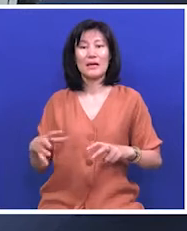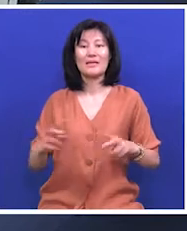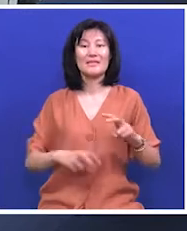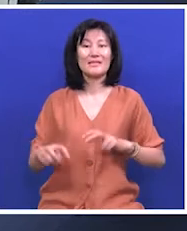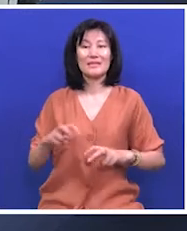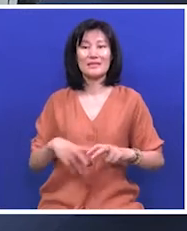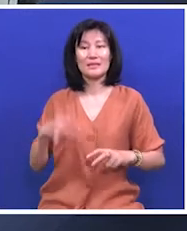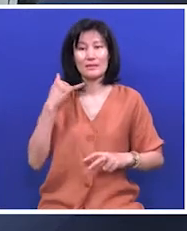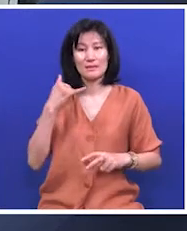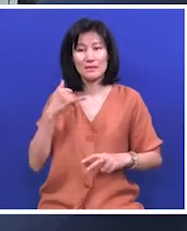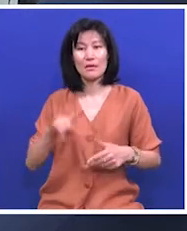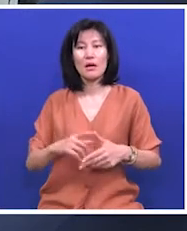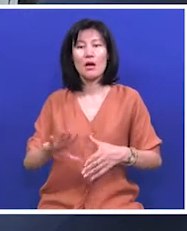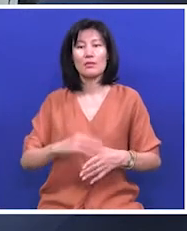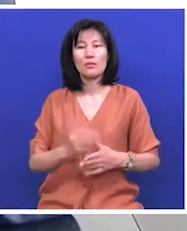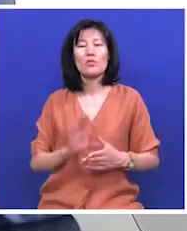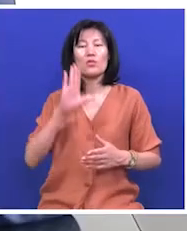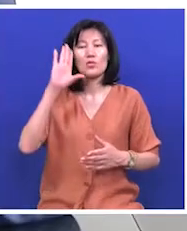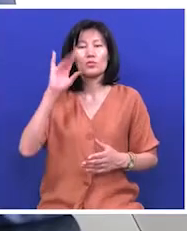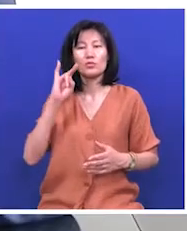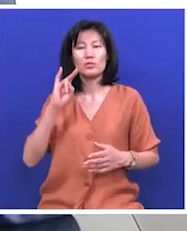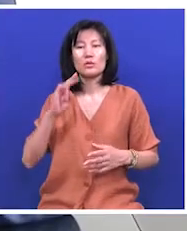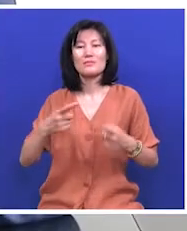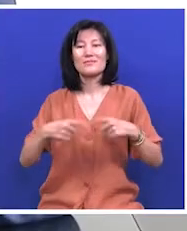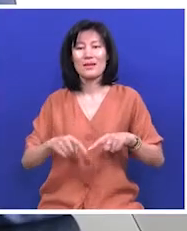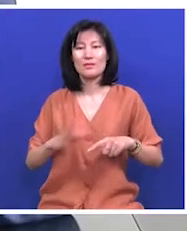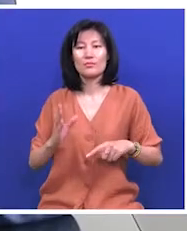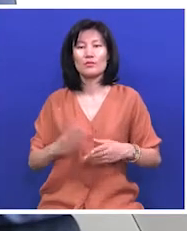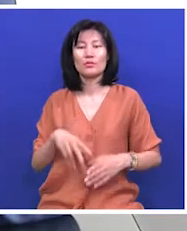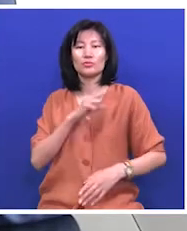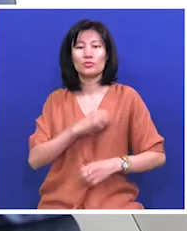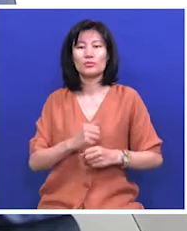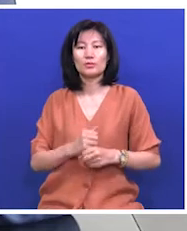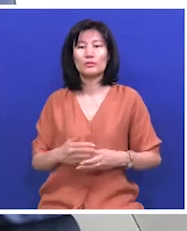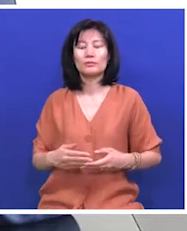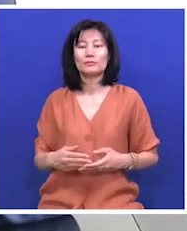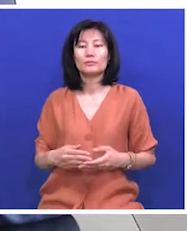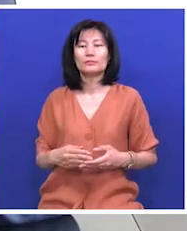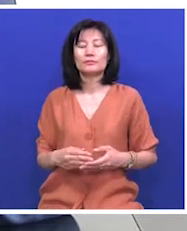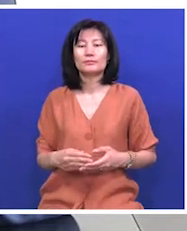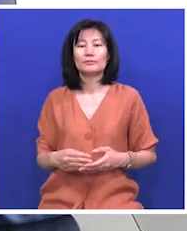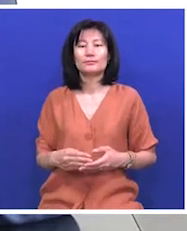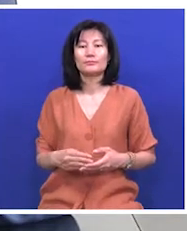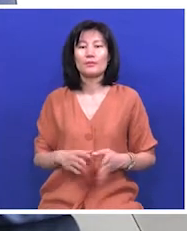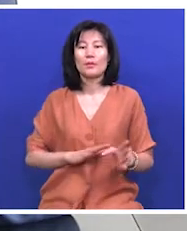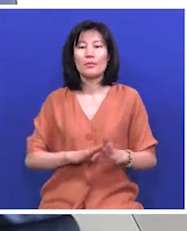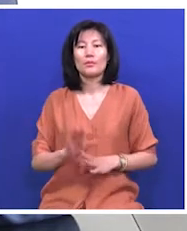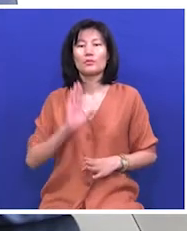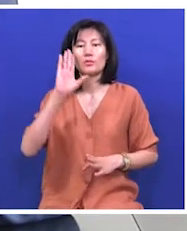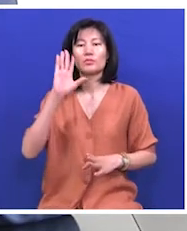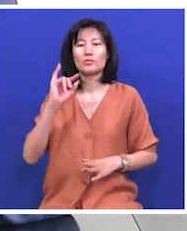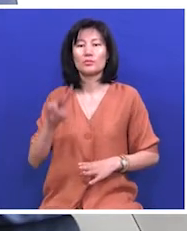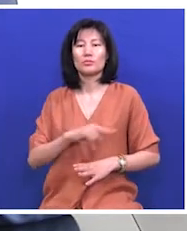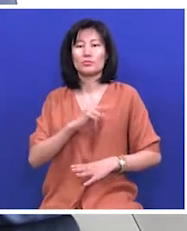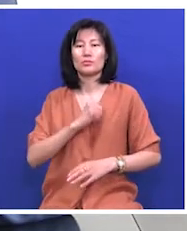болғасын, міндетті түрде ақау болады. Ол күндіз түні жұмыс істеп тұрады. Біз тек